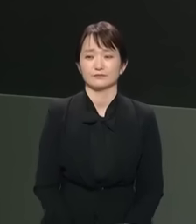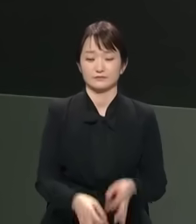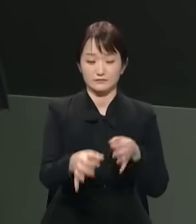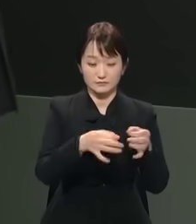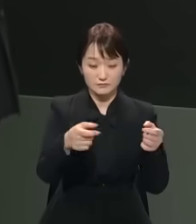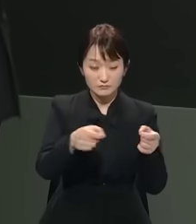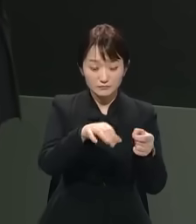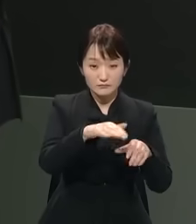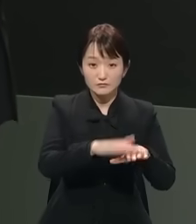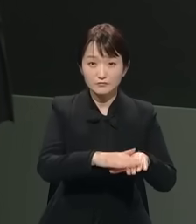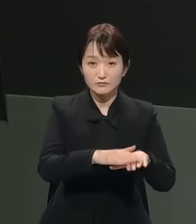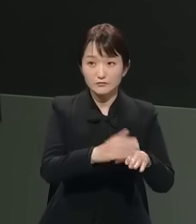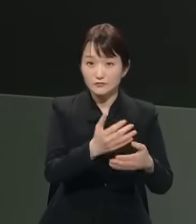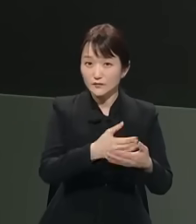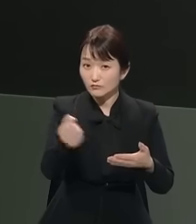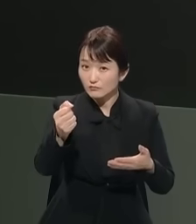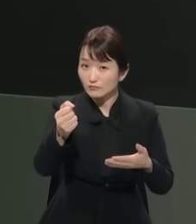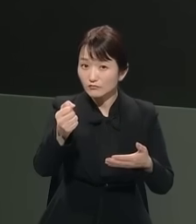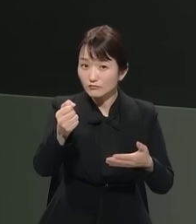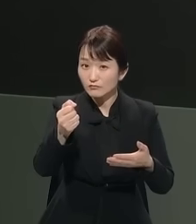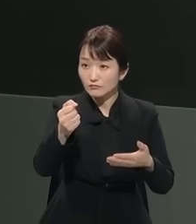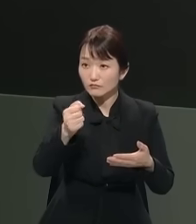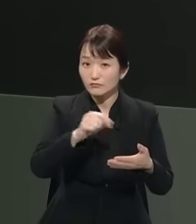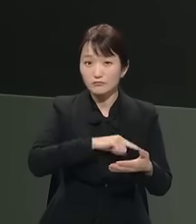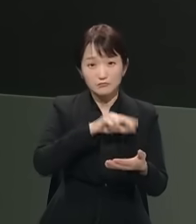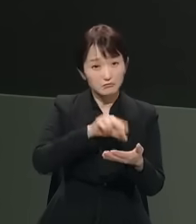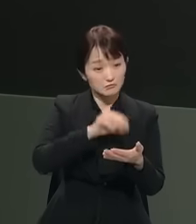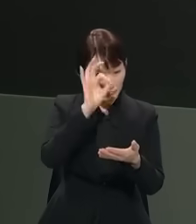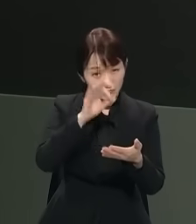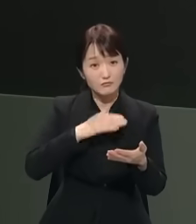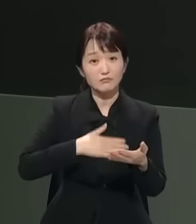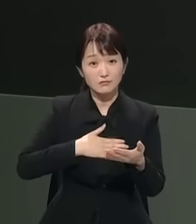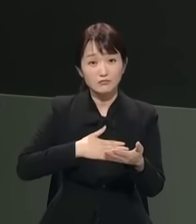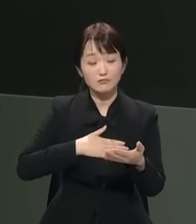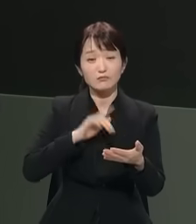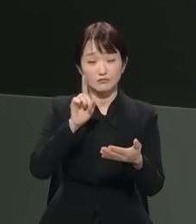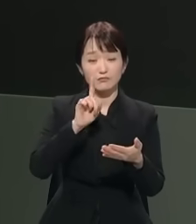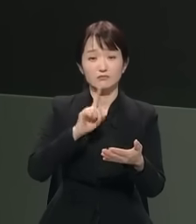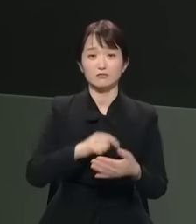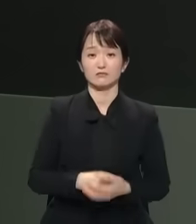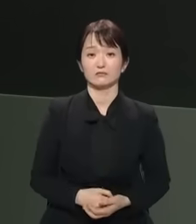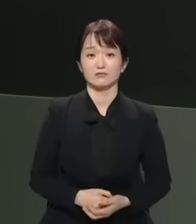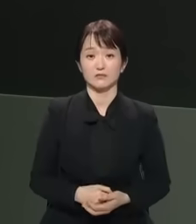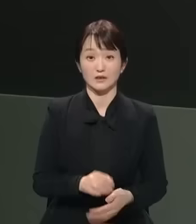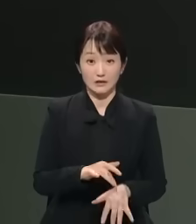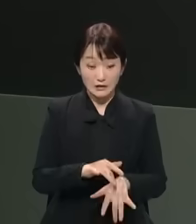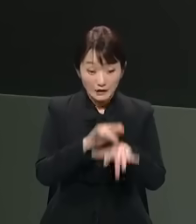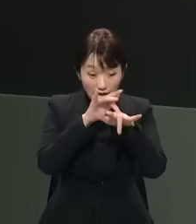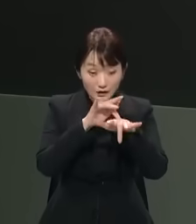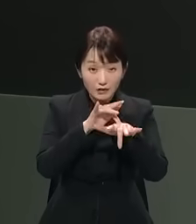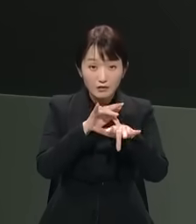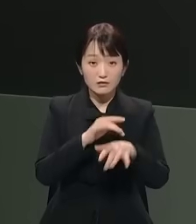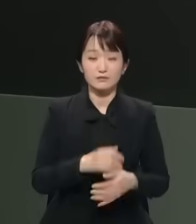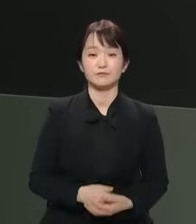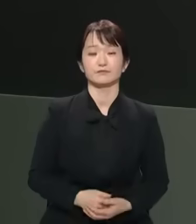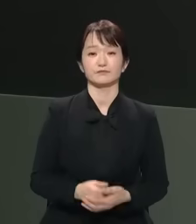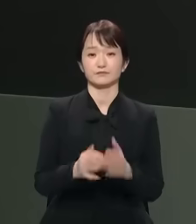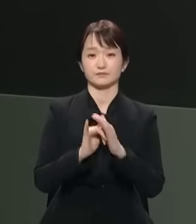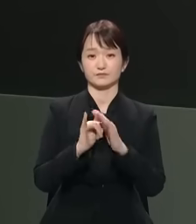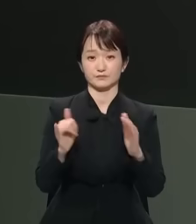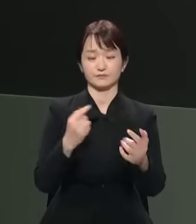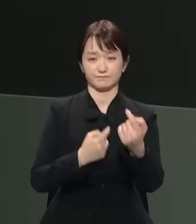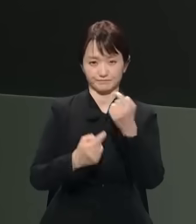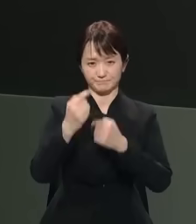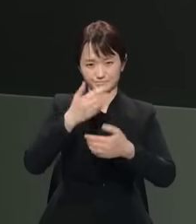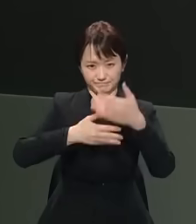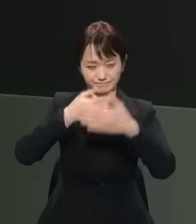가게 앞에 뒀더니 휙입니다. 뭐 제목만 딱 봐도 아시겠죠. 어떤 뭔지 감쪽같이 사라졌다는 건데요. 사방가족께서